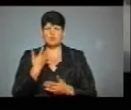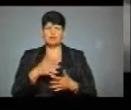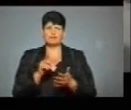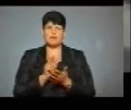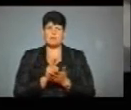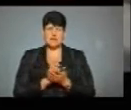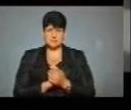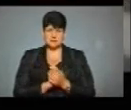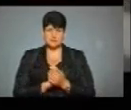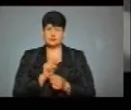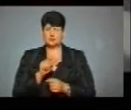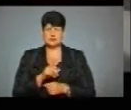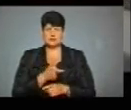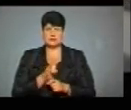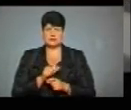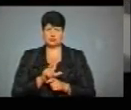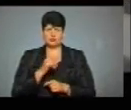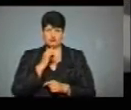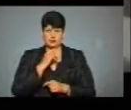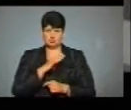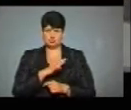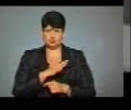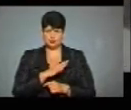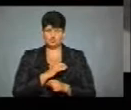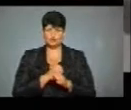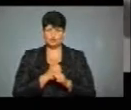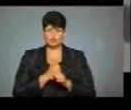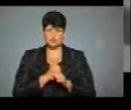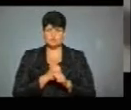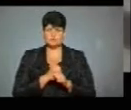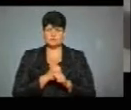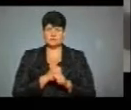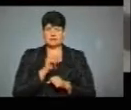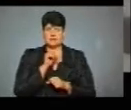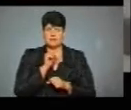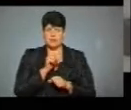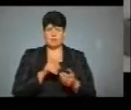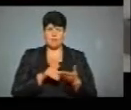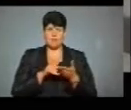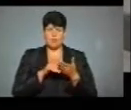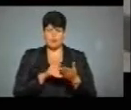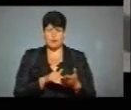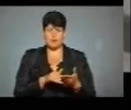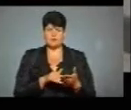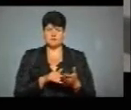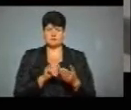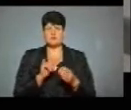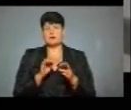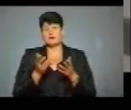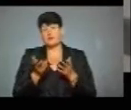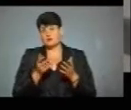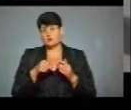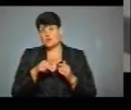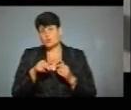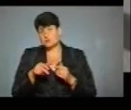пенсії. Тоді не дуже важко було, бо з роботи. Там допомагали, і якось